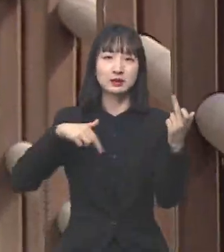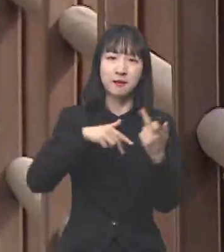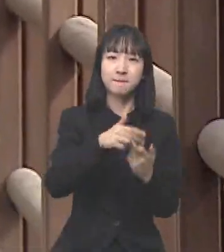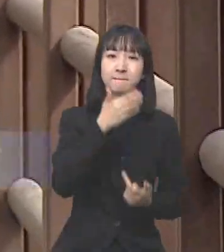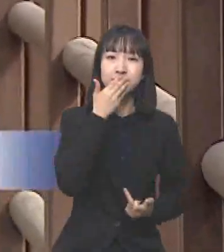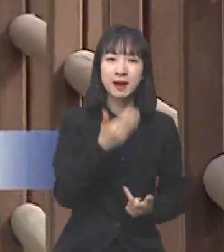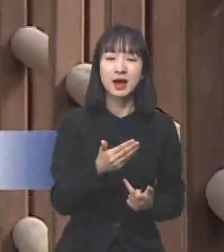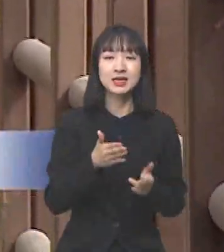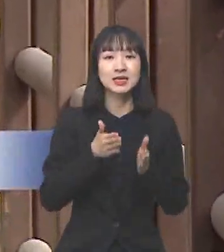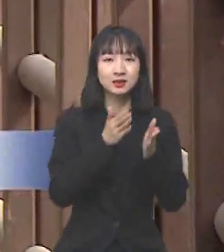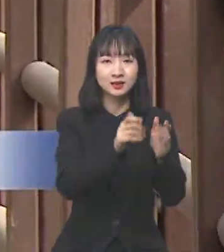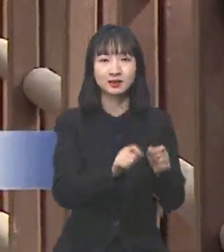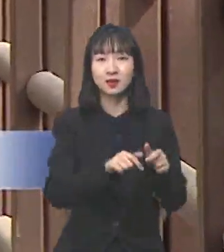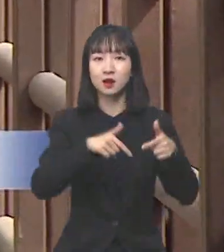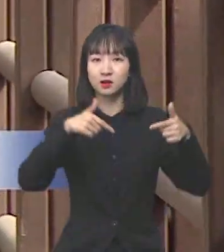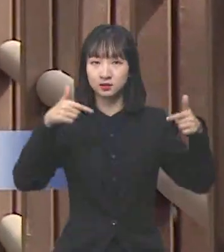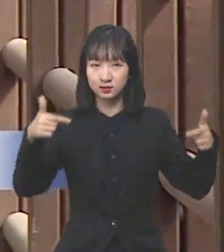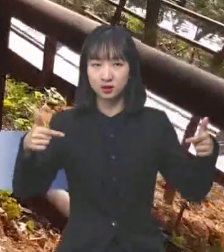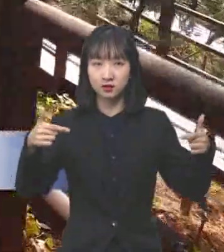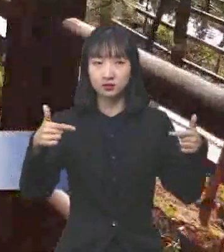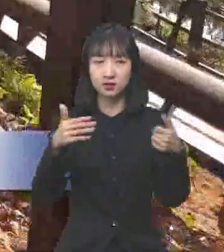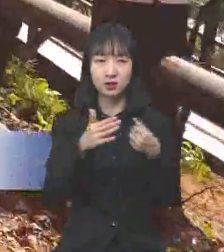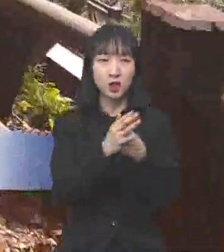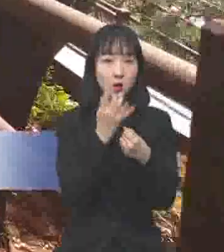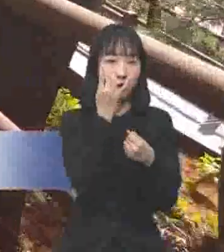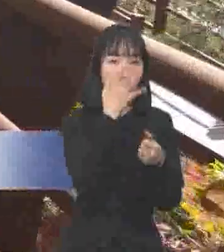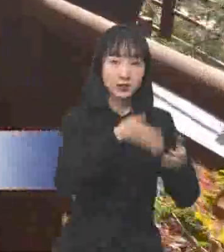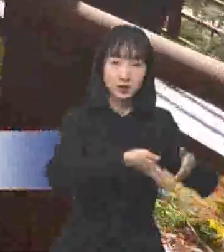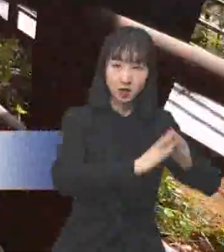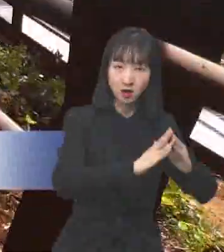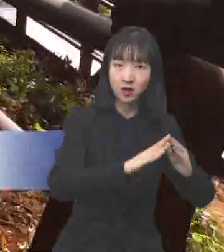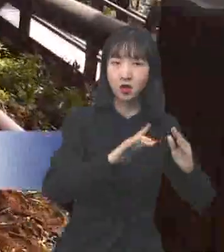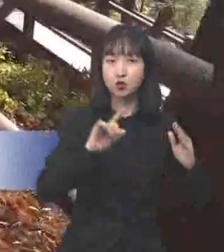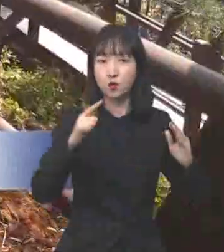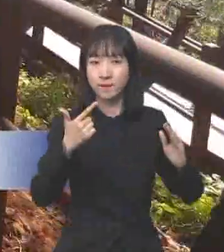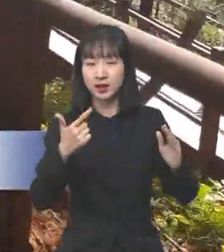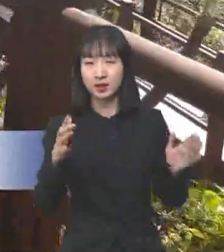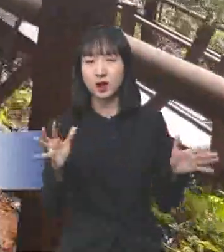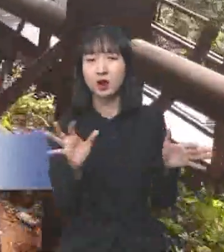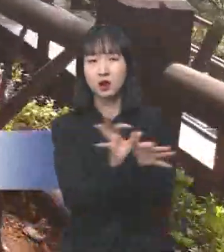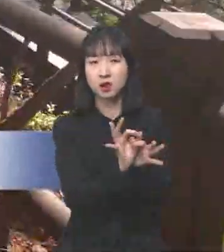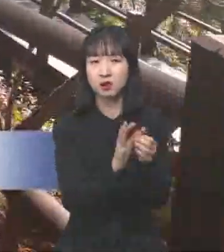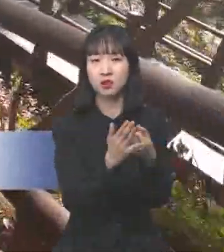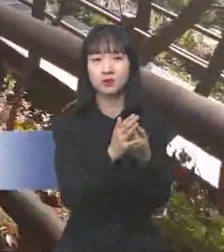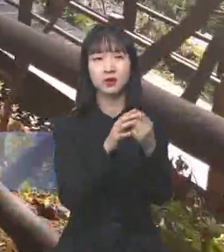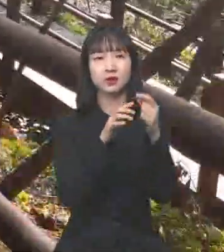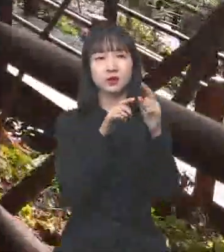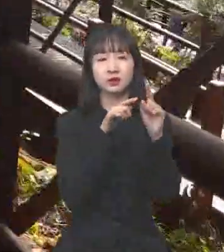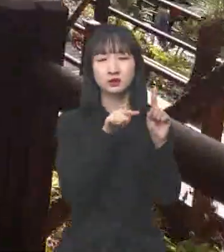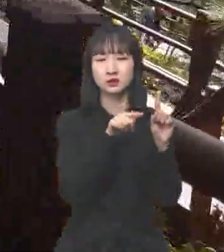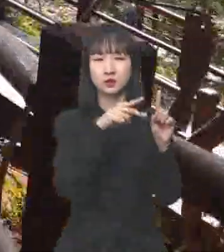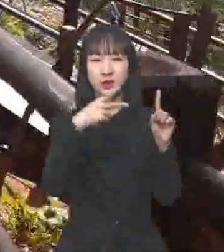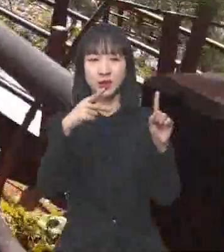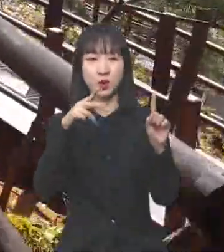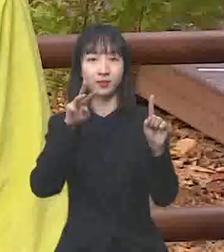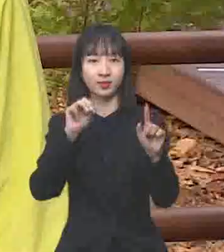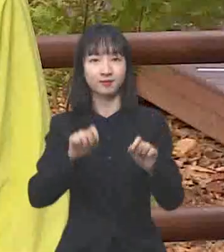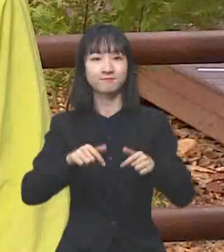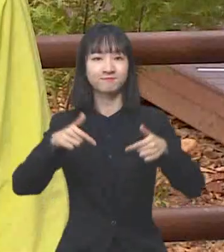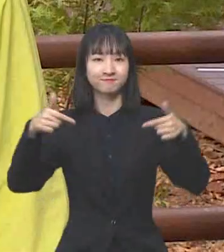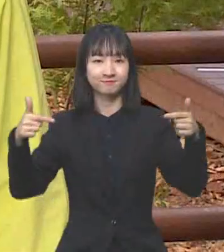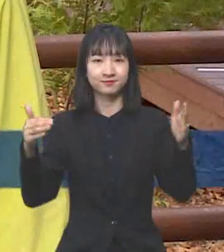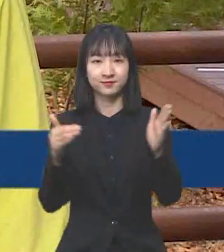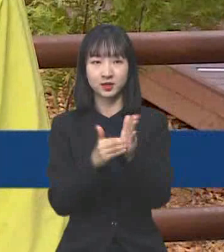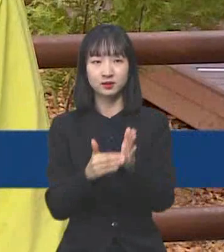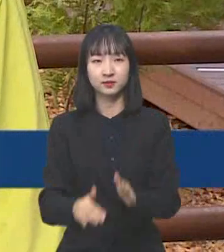부분에 600m 가량이 추가로 연결되며 산 중턱까지 모두 1.2km 가 이어진 겁니다 일단 게 사업